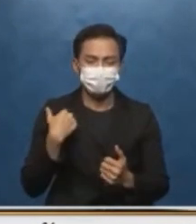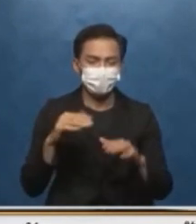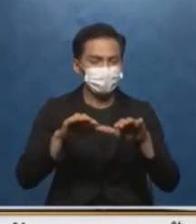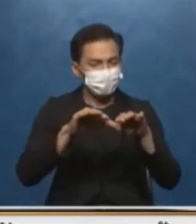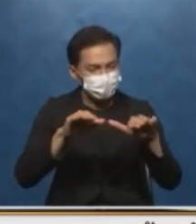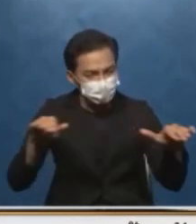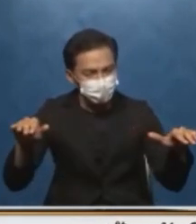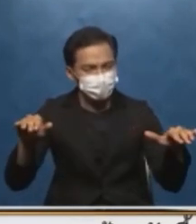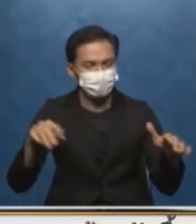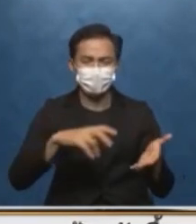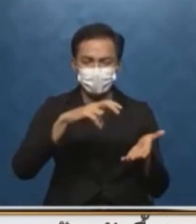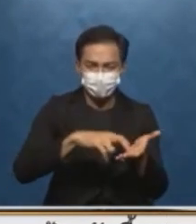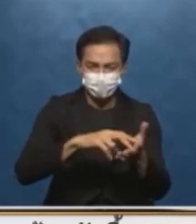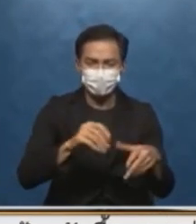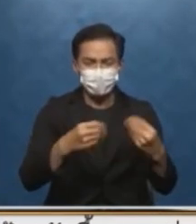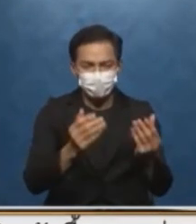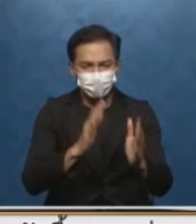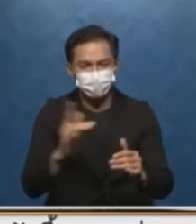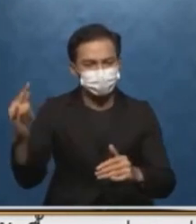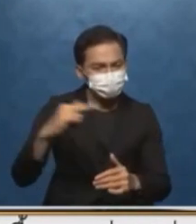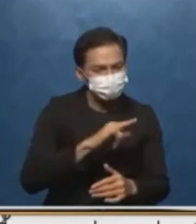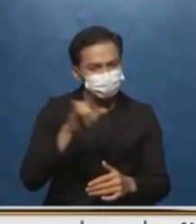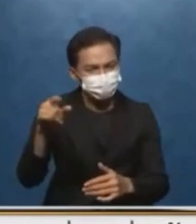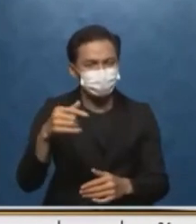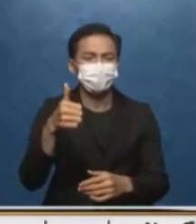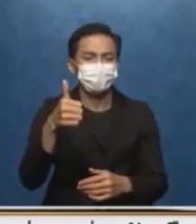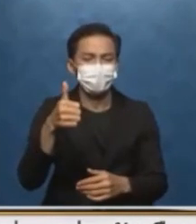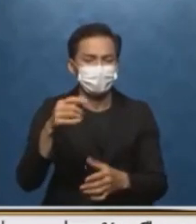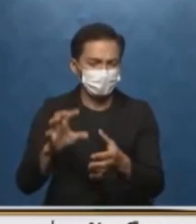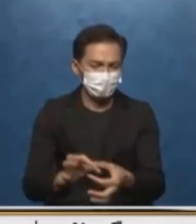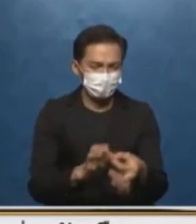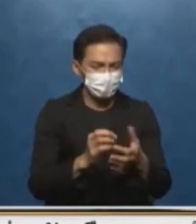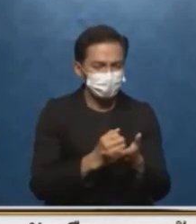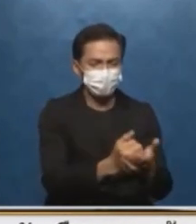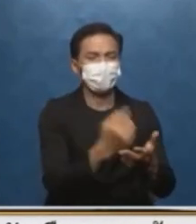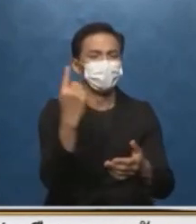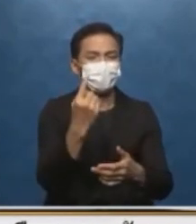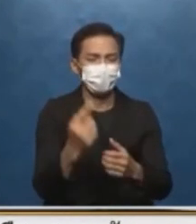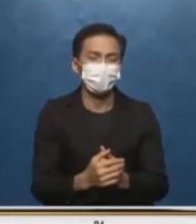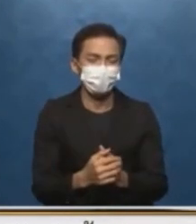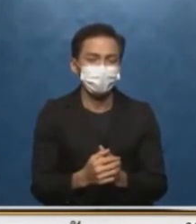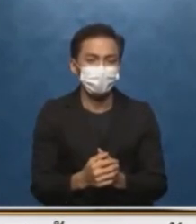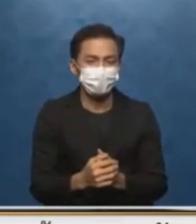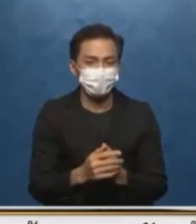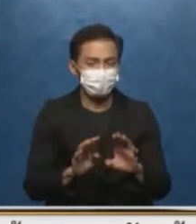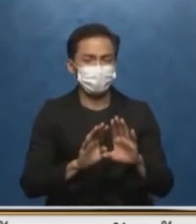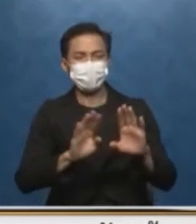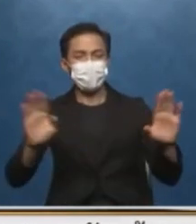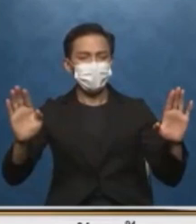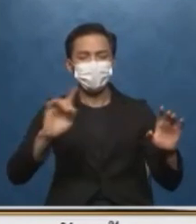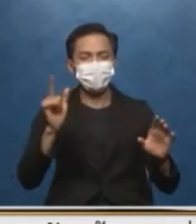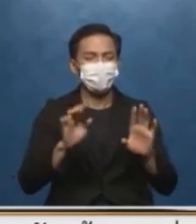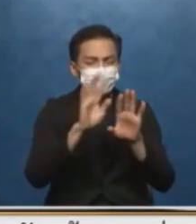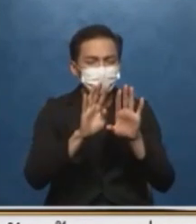มัติจะอนุญาตให้คนเข้าออกประเทศที่มันเอื้อต่อการท่องเที่ยวได้บ้างนะคะท่านไม่ต้องเปิดตู้มเลยก็ได้ท่านค่อยๆเปิ